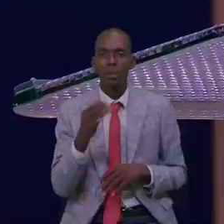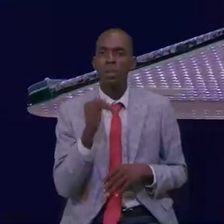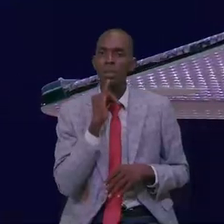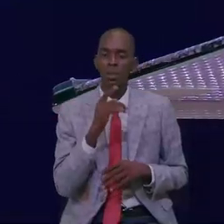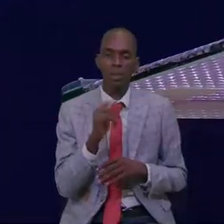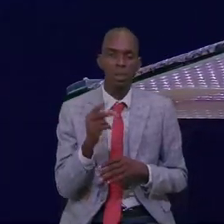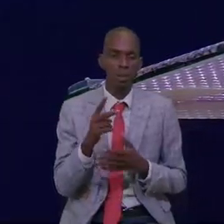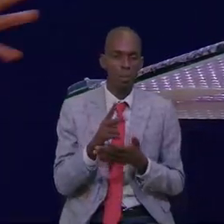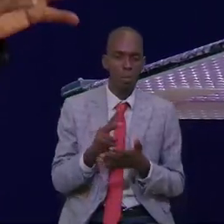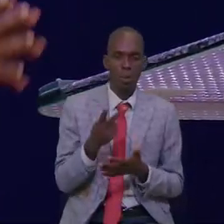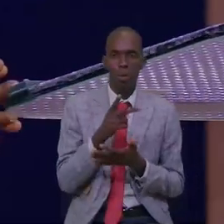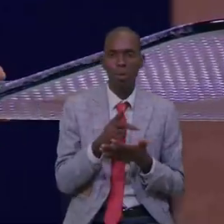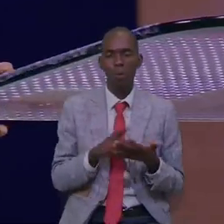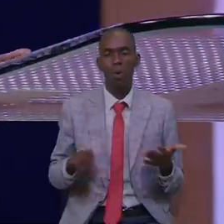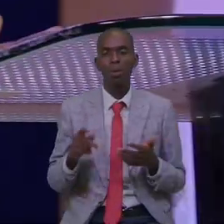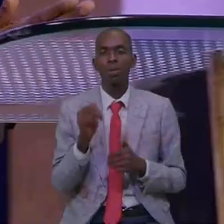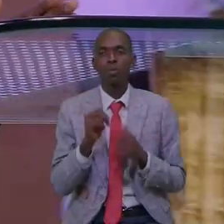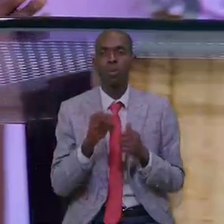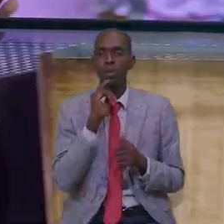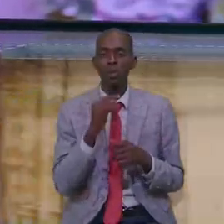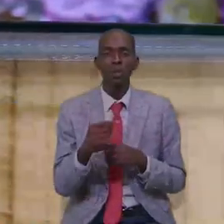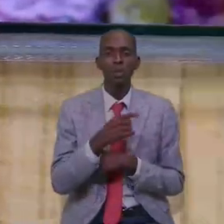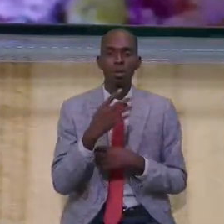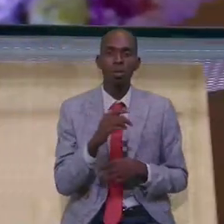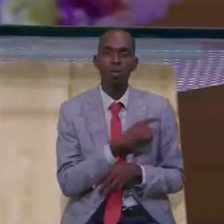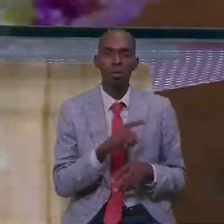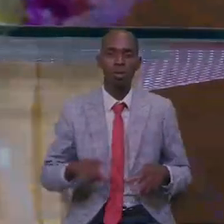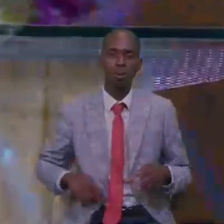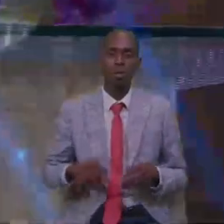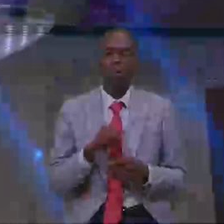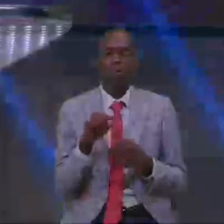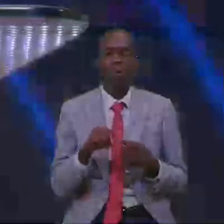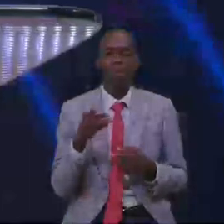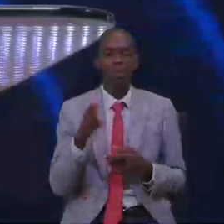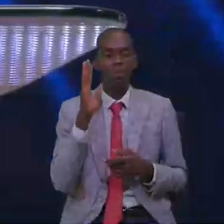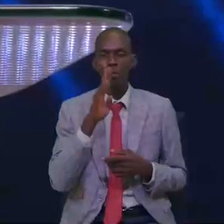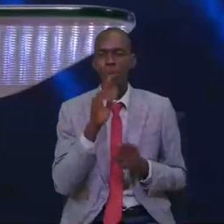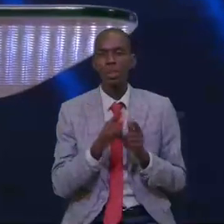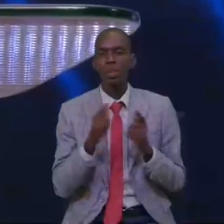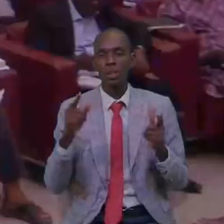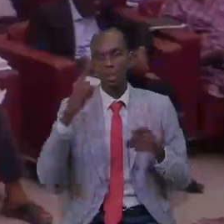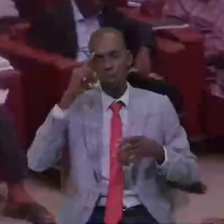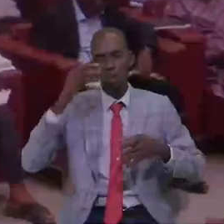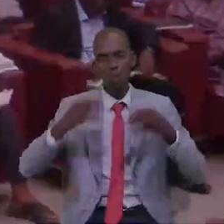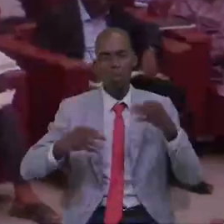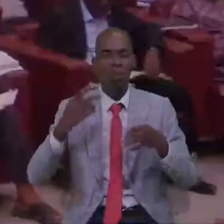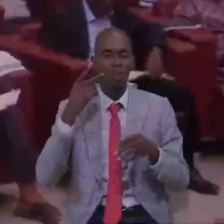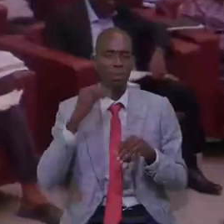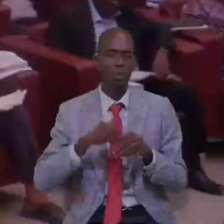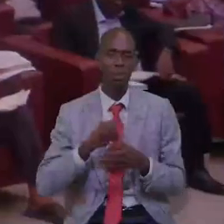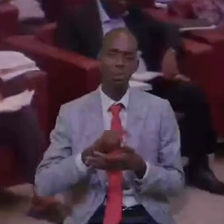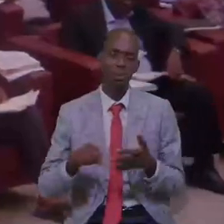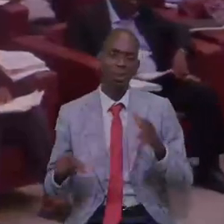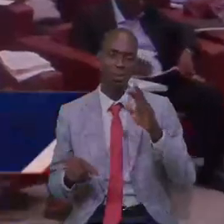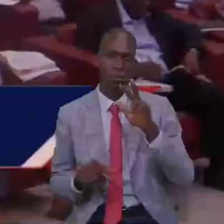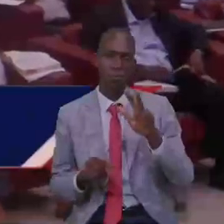dévastation, une seconde partie, le jour du Seigneur, où il y aura un grand jugement. Le